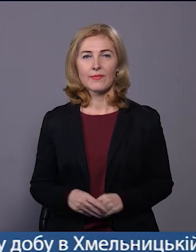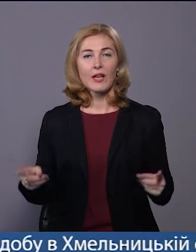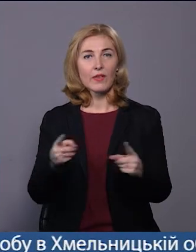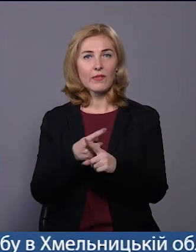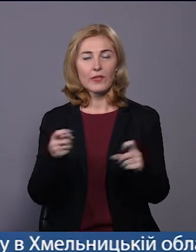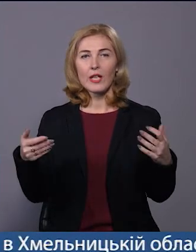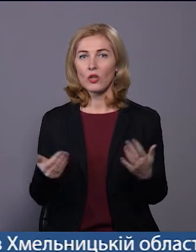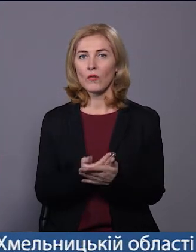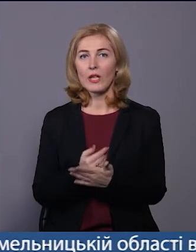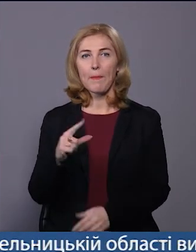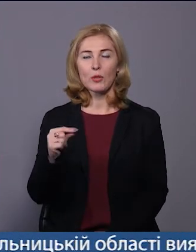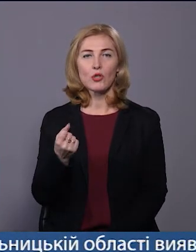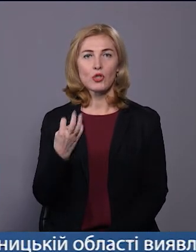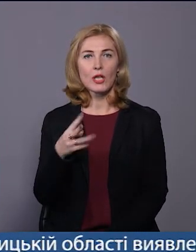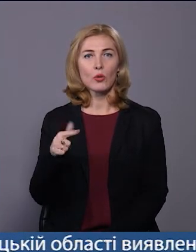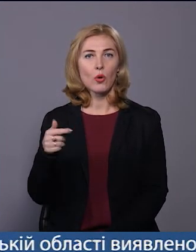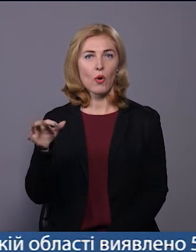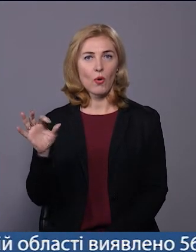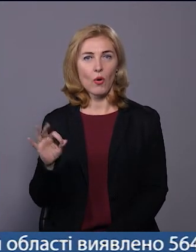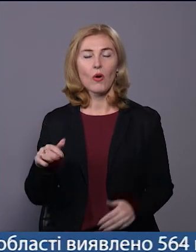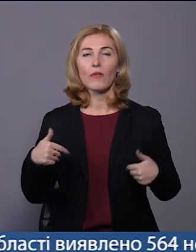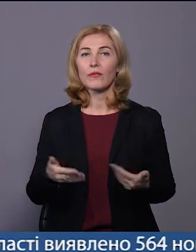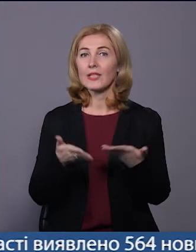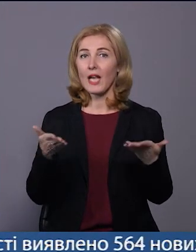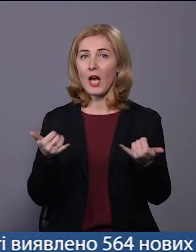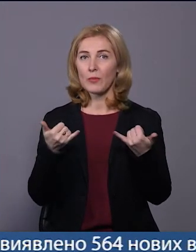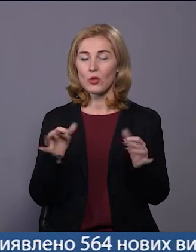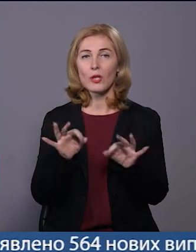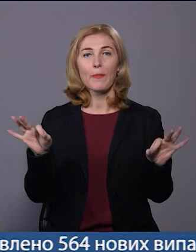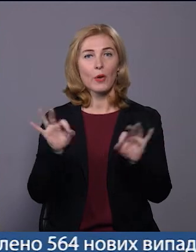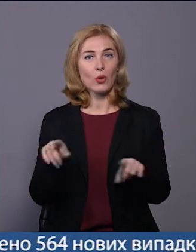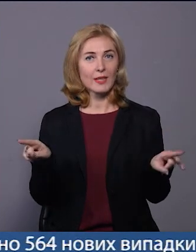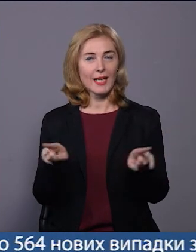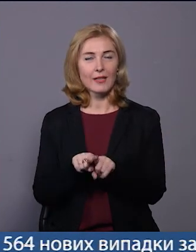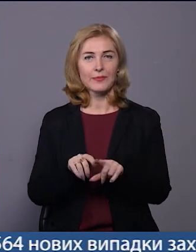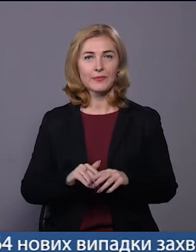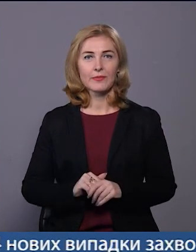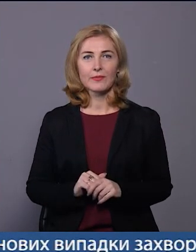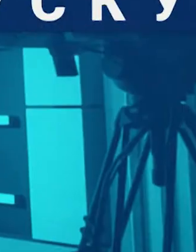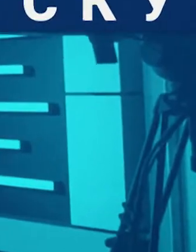В ефірі новини понеділка, 14 лютого. Вітаємо. Сьогодні розкажемо про таке.